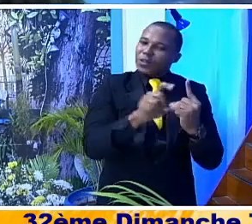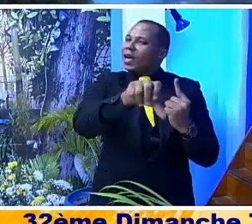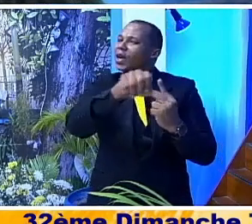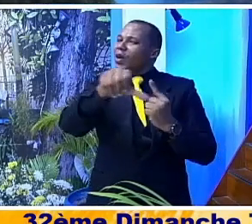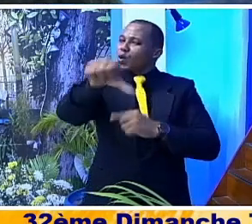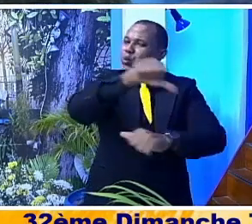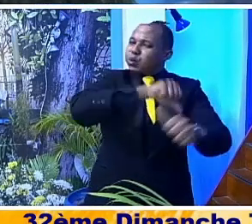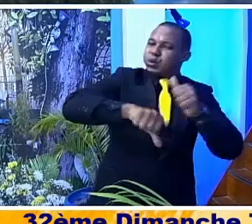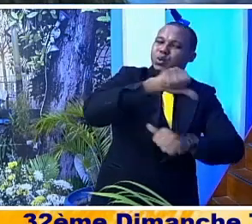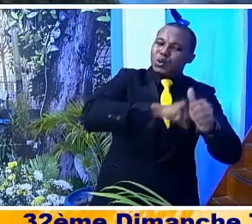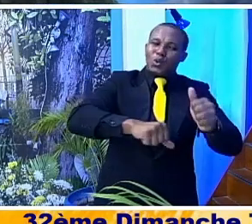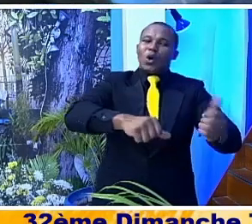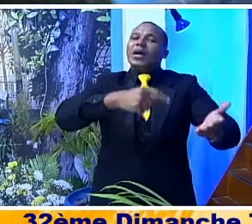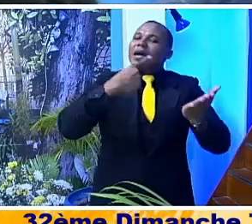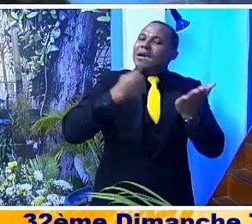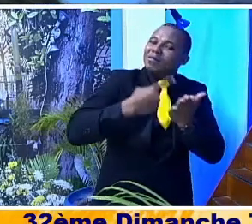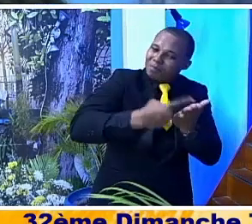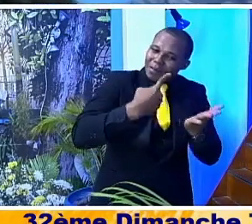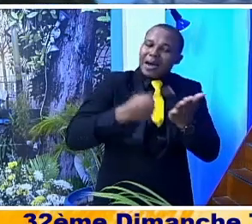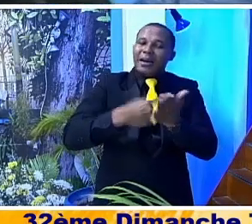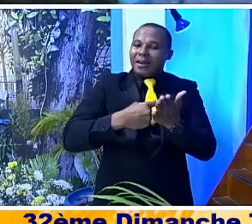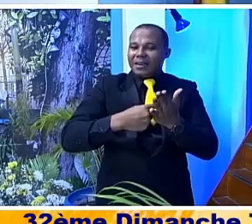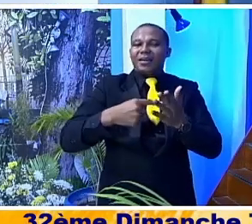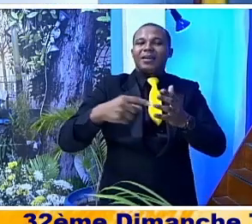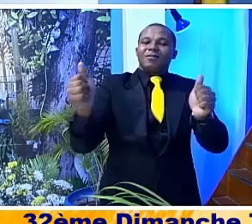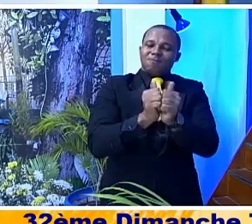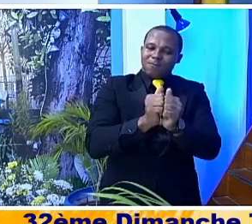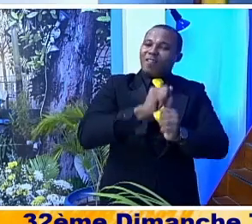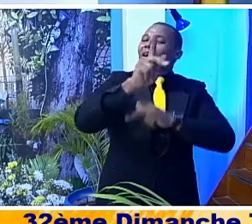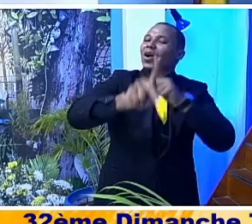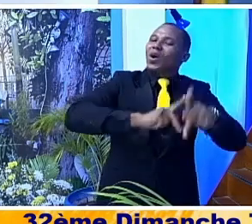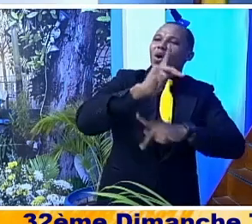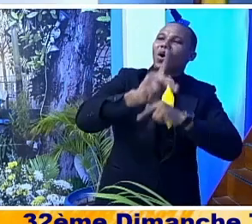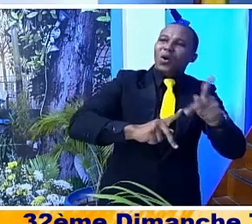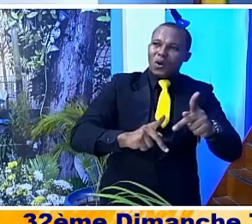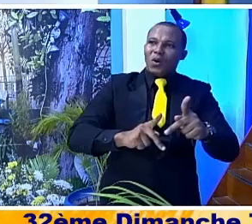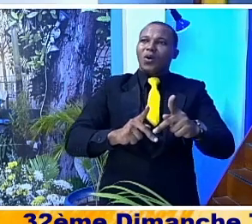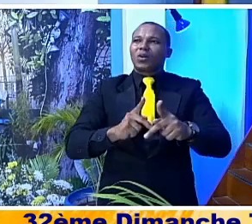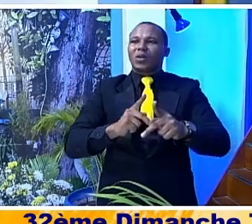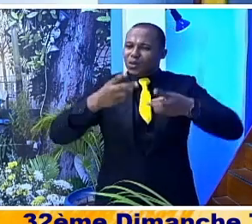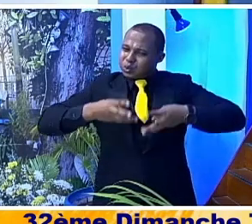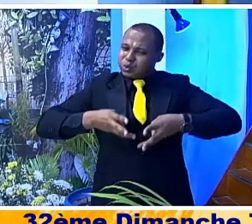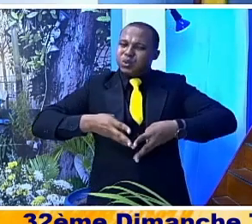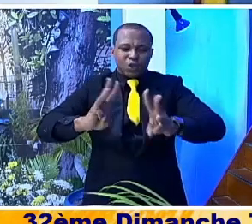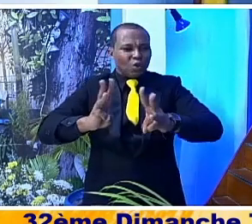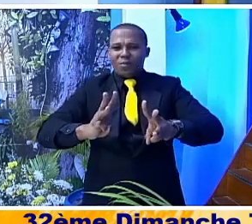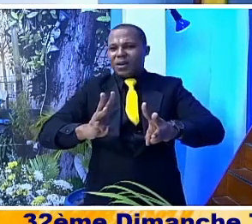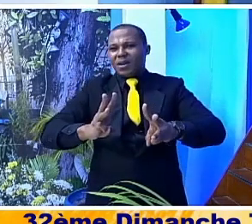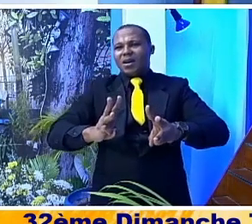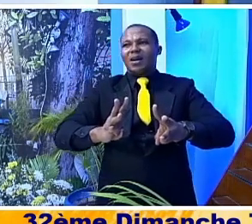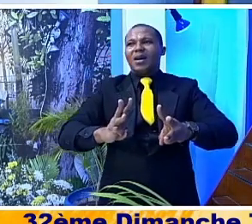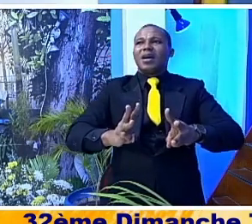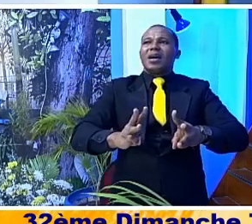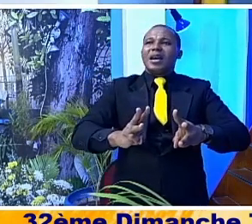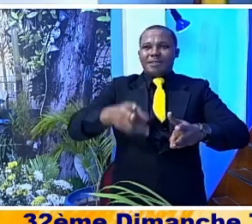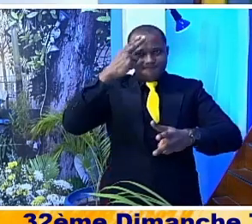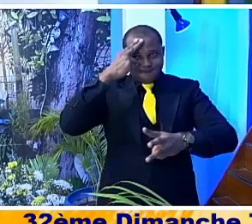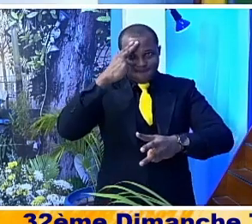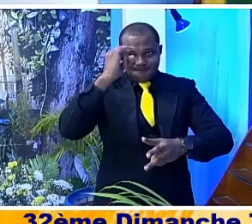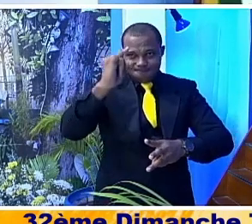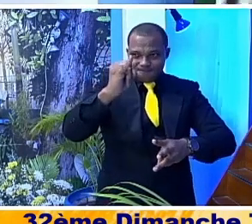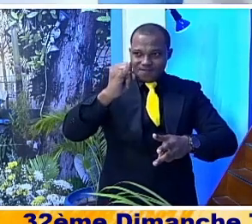Maxime, yo, si nous ne pouvons pas prendre conscience, nous ne pouvons pas prendre conscience si nous ne pouvons pas, mais chemin nous prend là. Chemin Haïti prend